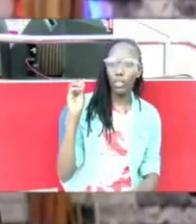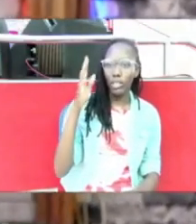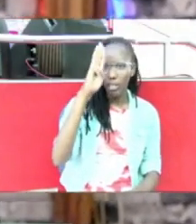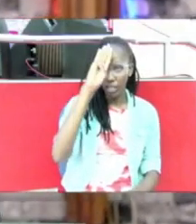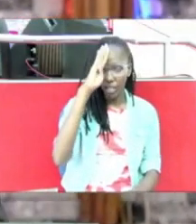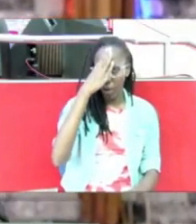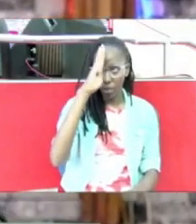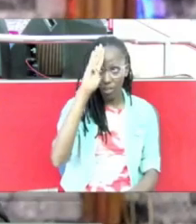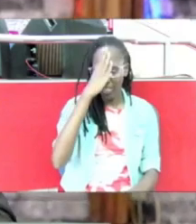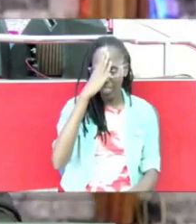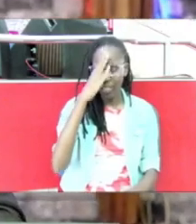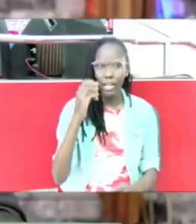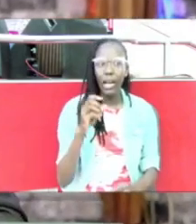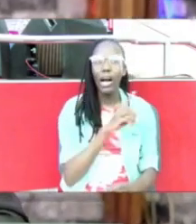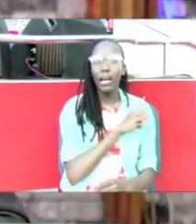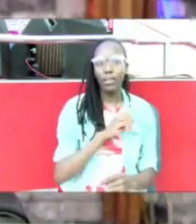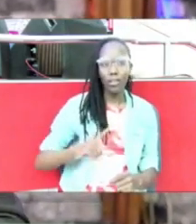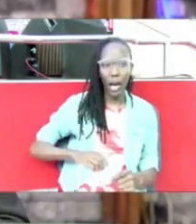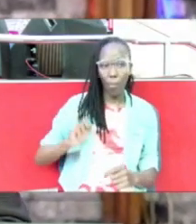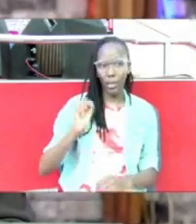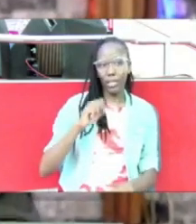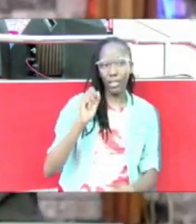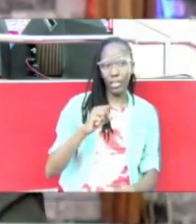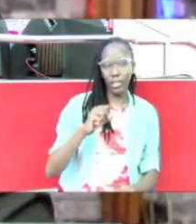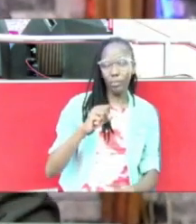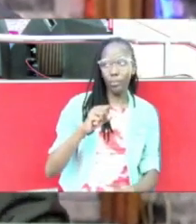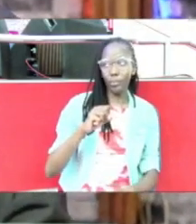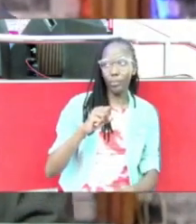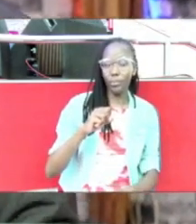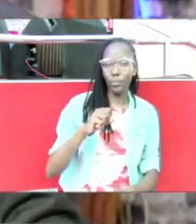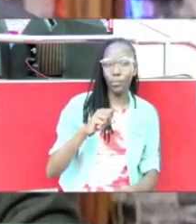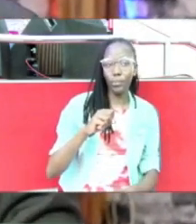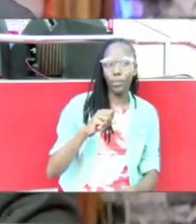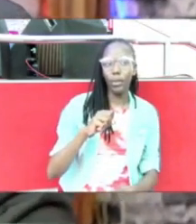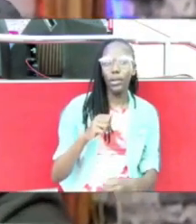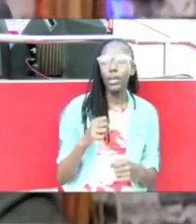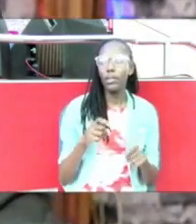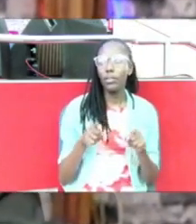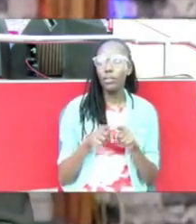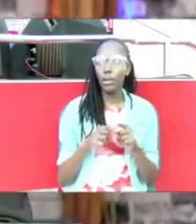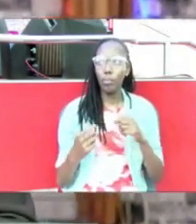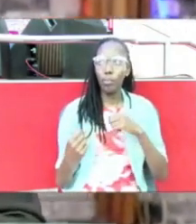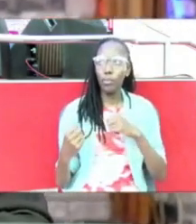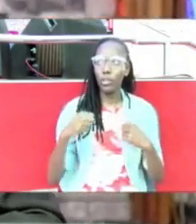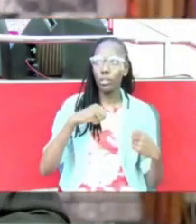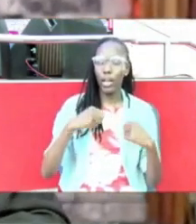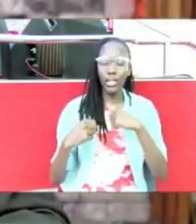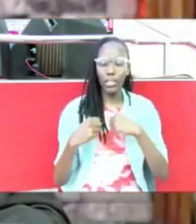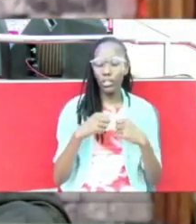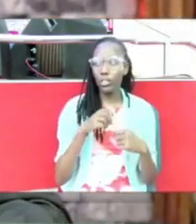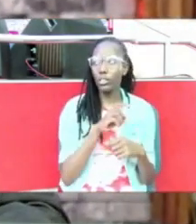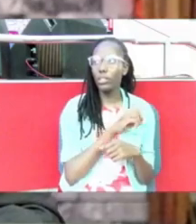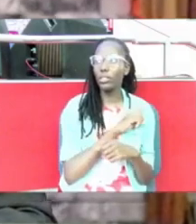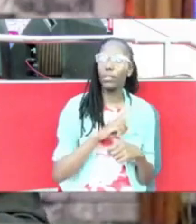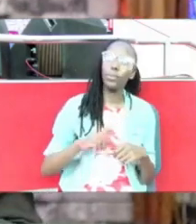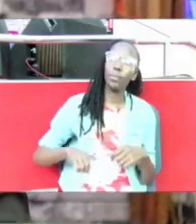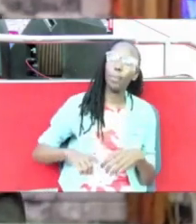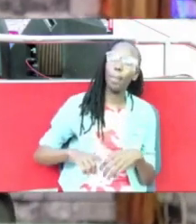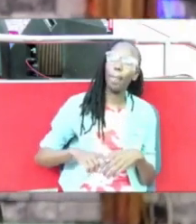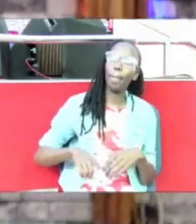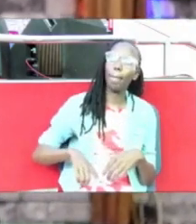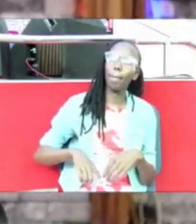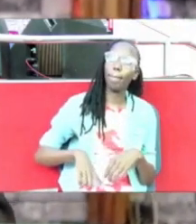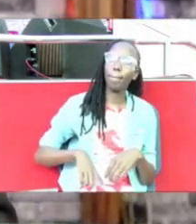Goliath also despised him and also doubted his capacity to challenge him. Na hata shujaa Goliath akaweza kutilia shaka